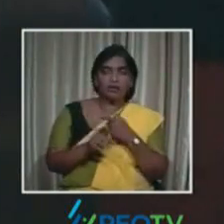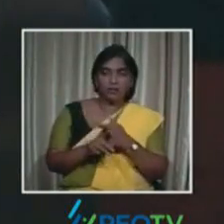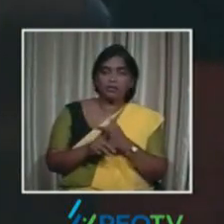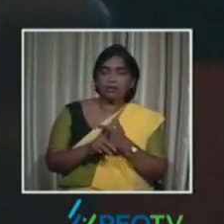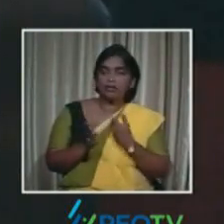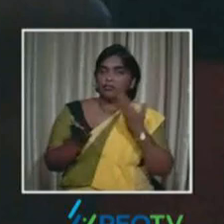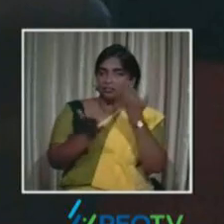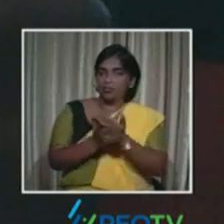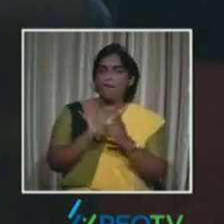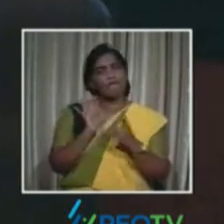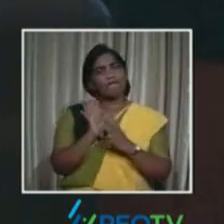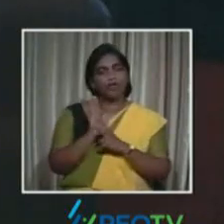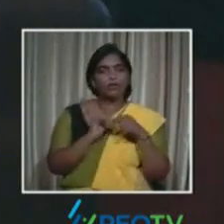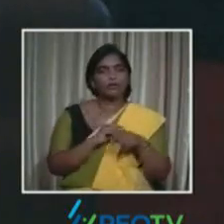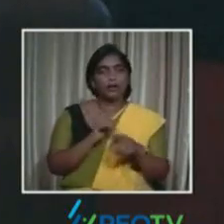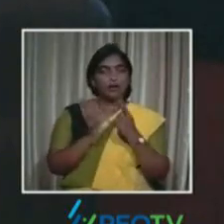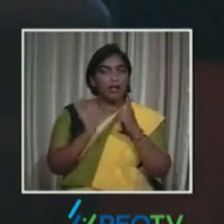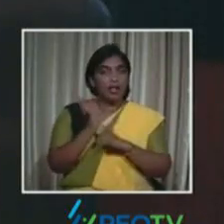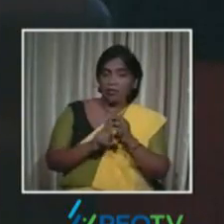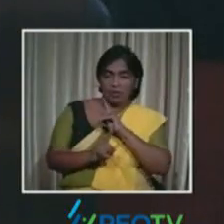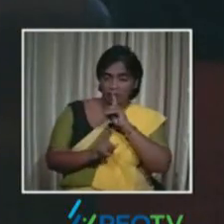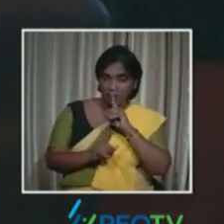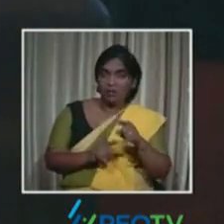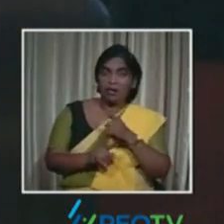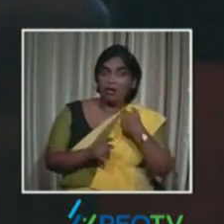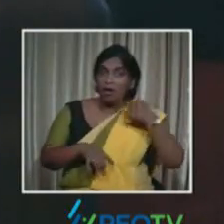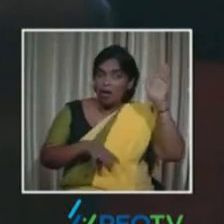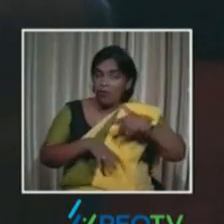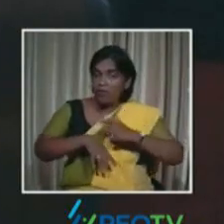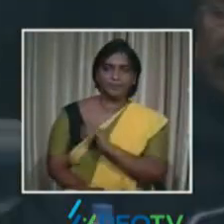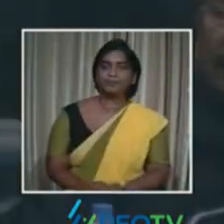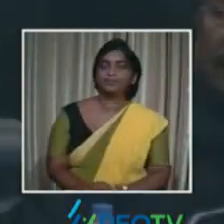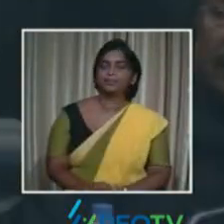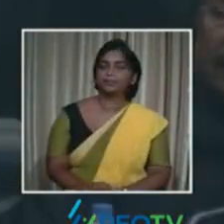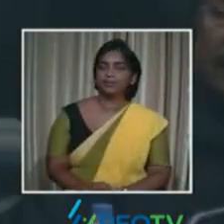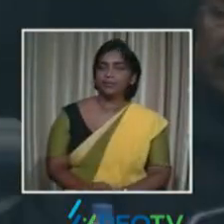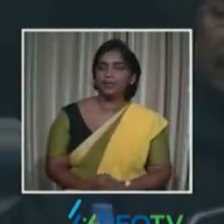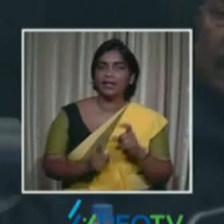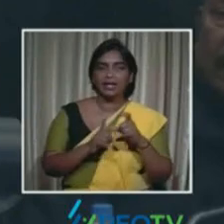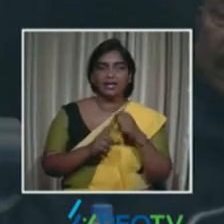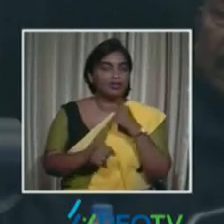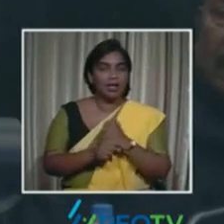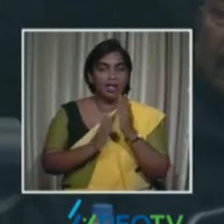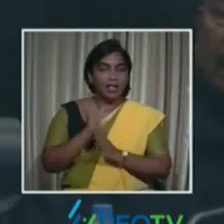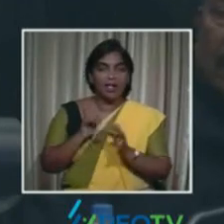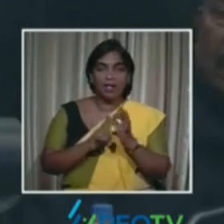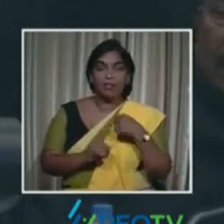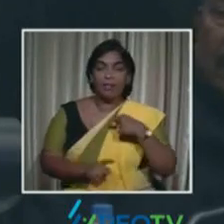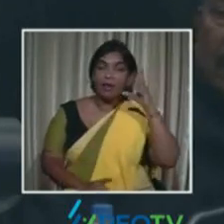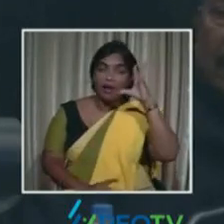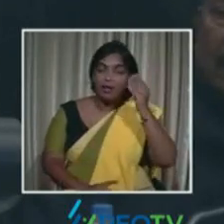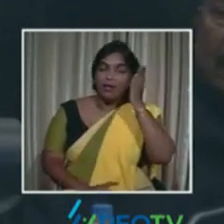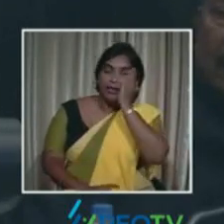සභාගත කරනවා සියලුම ඉන්වොයිස් ටික බවුසරේ සම්බන්ධයෙන් රමුක්කන ආපු වෙලාවල් සහ පිට වෙච්ච වෙලාවල් දිනේෂ් ගුණවර්ධන ඇමතුමා කියනවා මම රෑ තිස්සේ